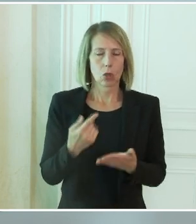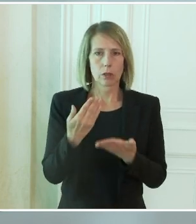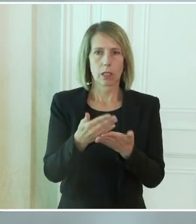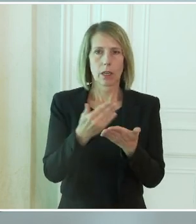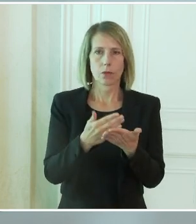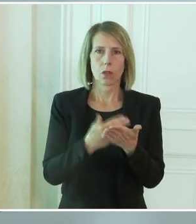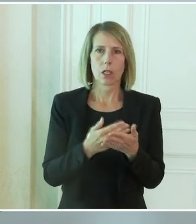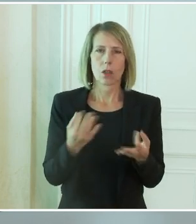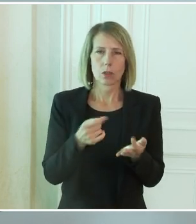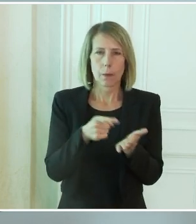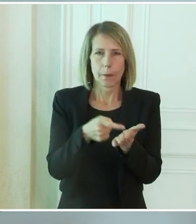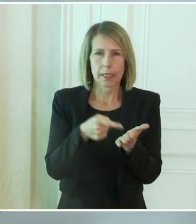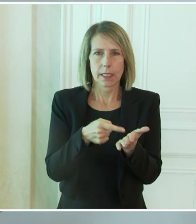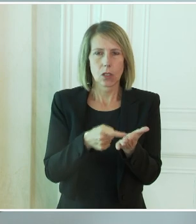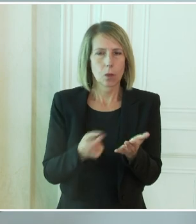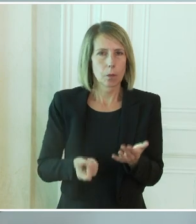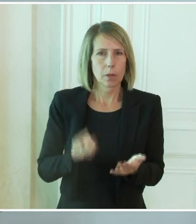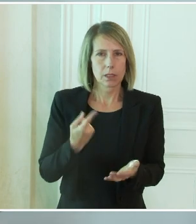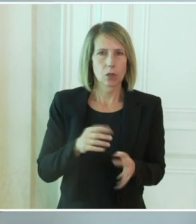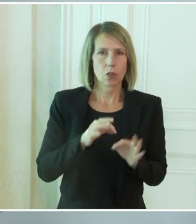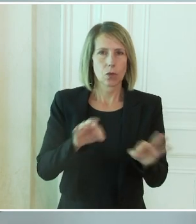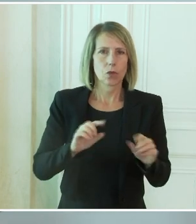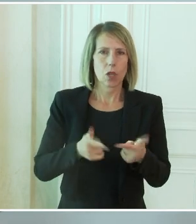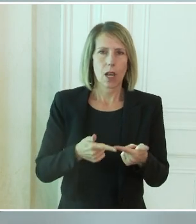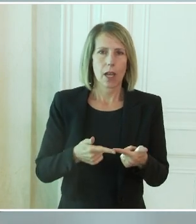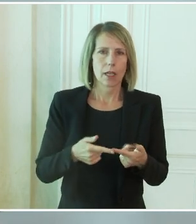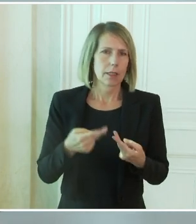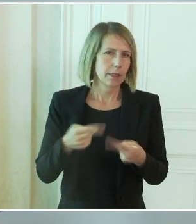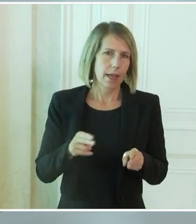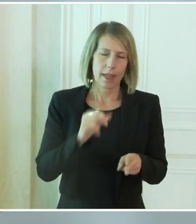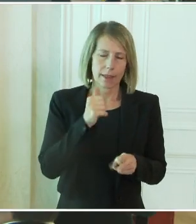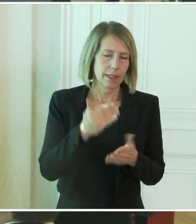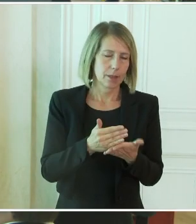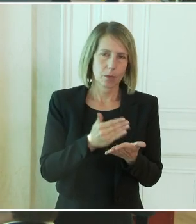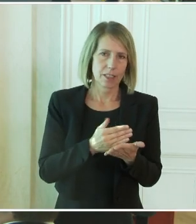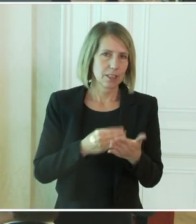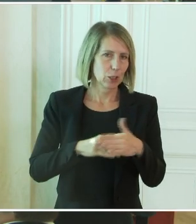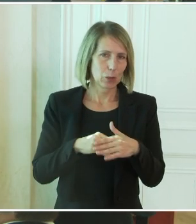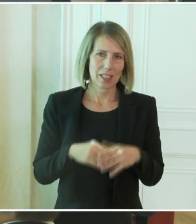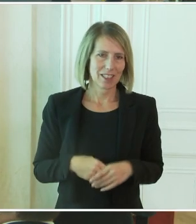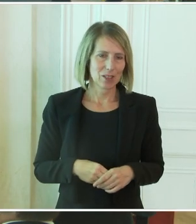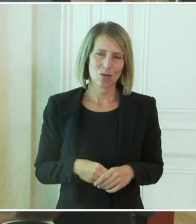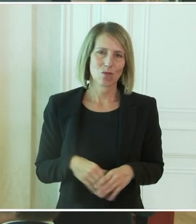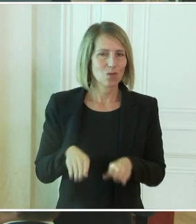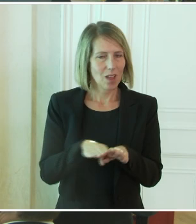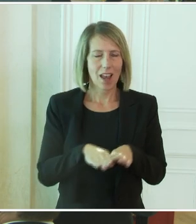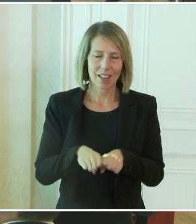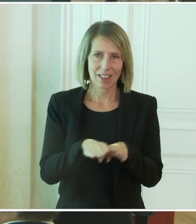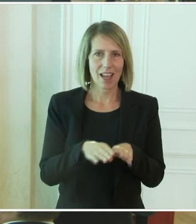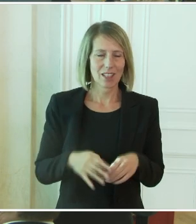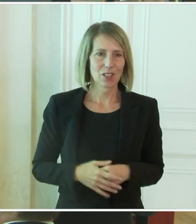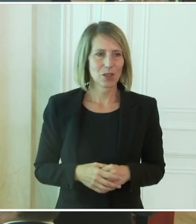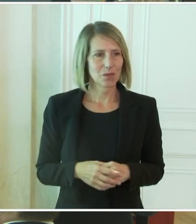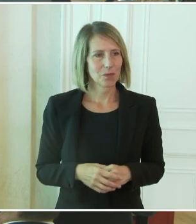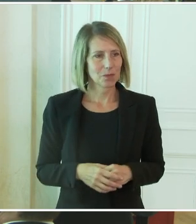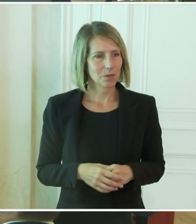Voraussetzungen oder Bedingungen für ein Land sind entsprechend nicht den Prinzipien der EU. Fragen Ihrerseits?